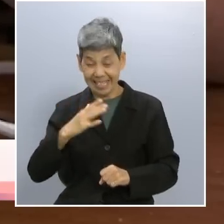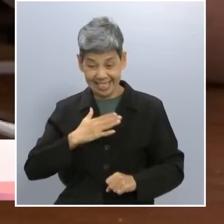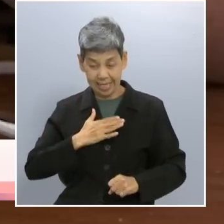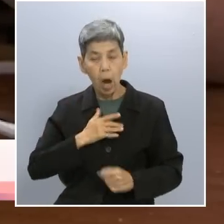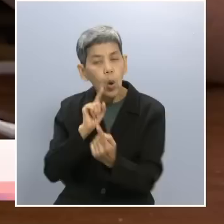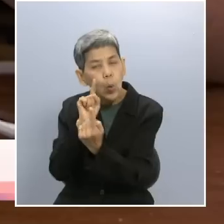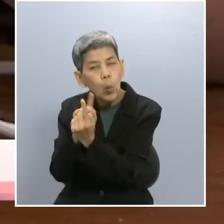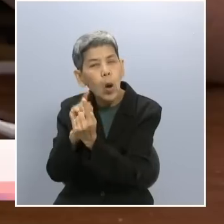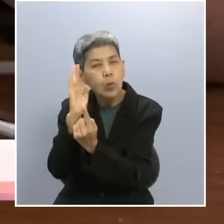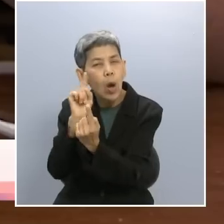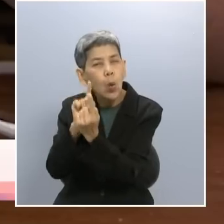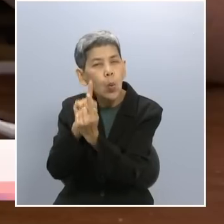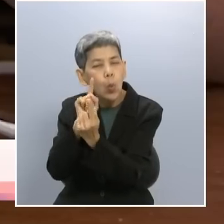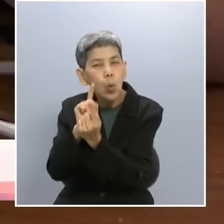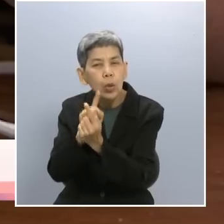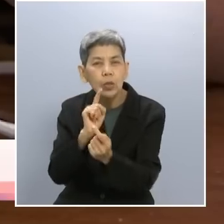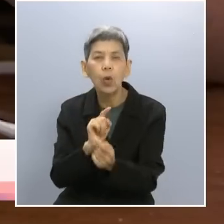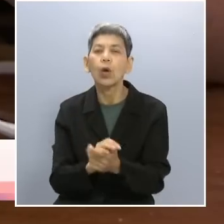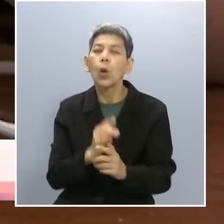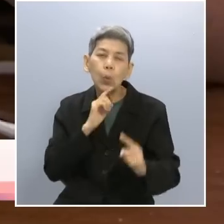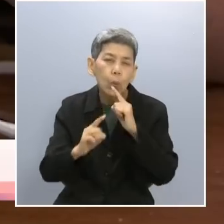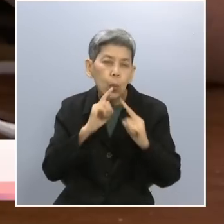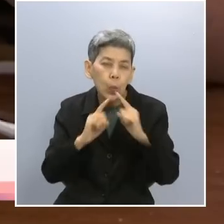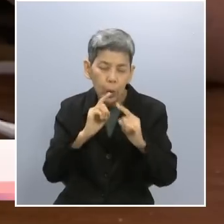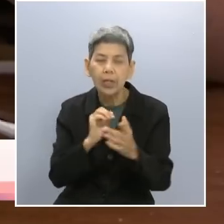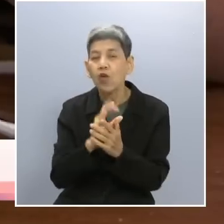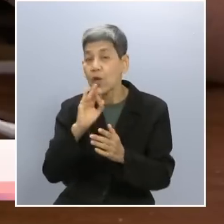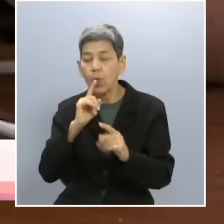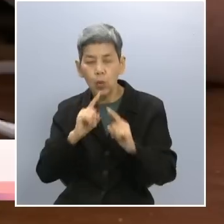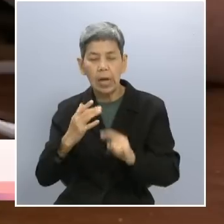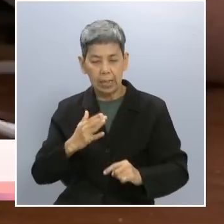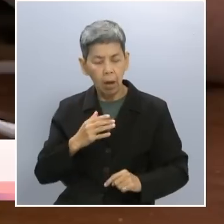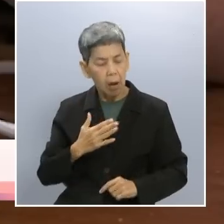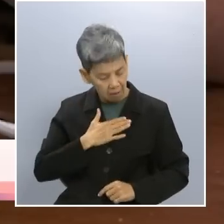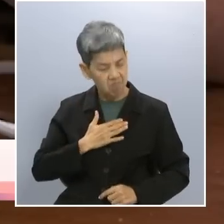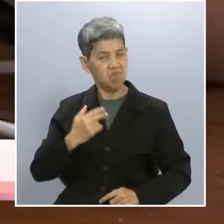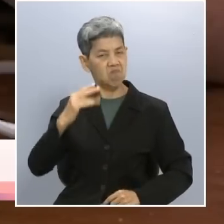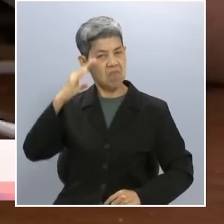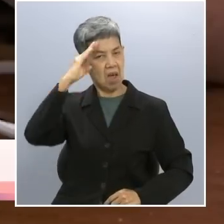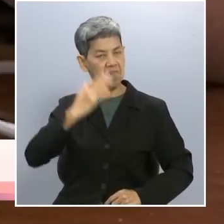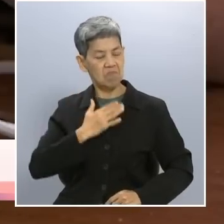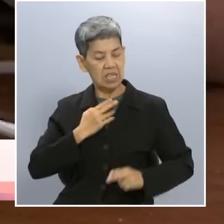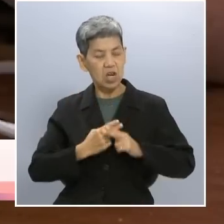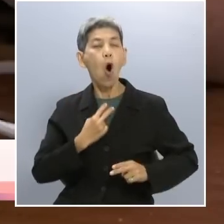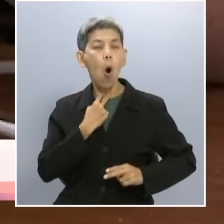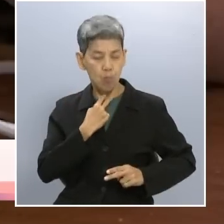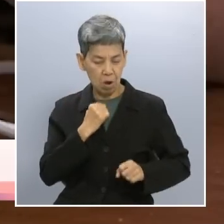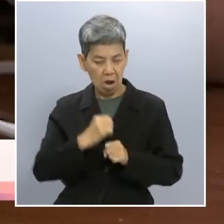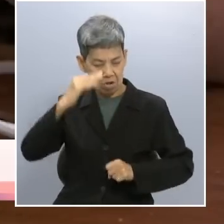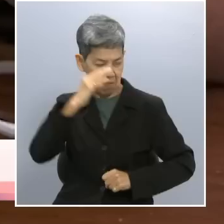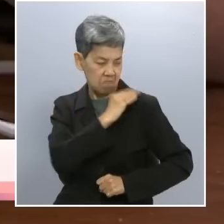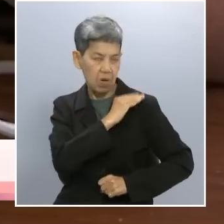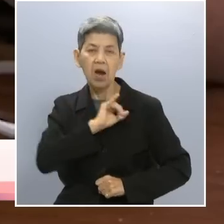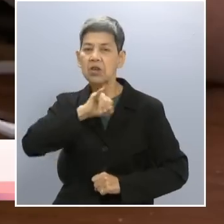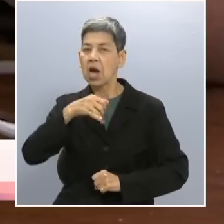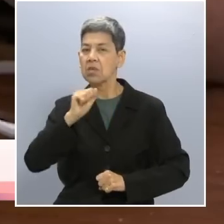ไปรู้จักกับชายคนนึงครับในปีช็อกบอกว่าตัวเองเนี่ยชื่อจากกบแล้วบอกว่าผมเนี่ยเป็นทหารยศจ่า